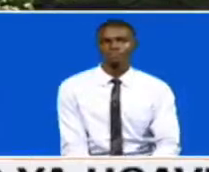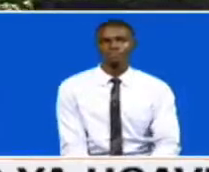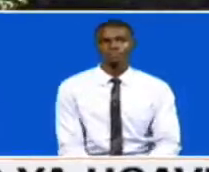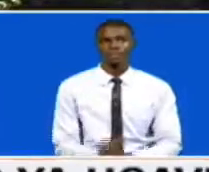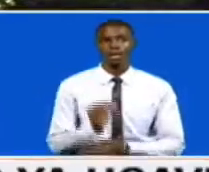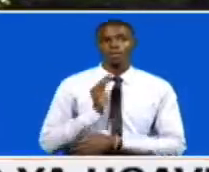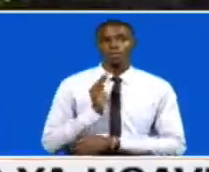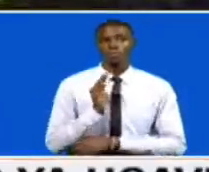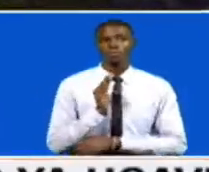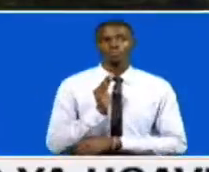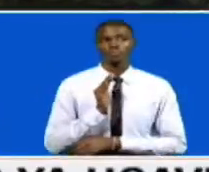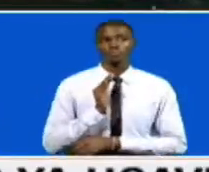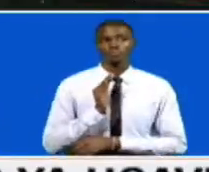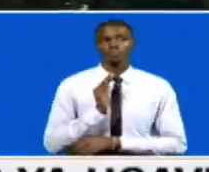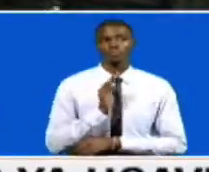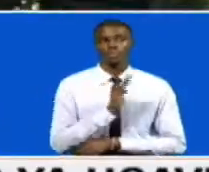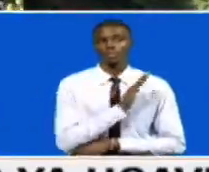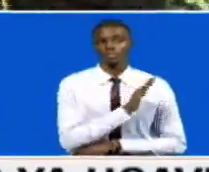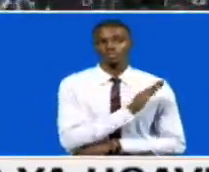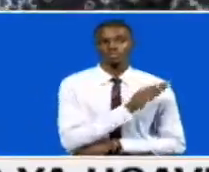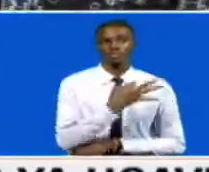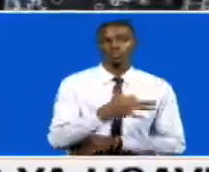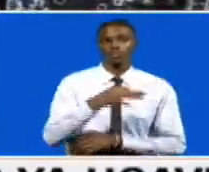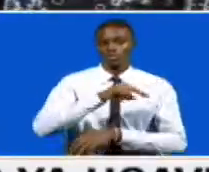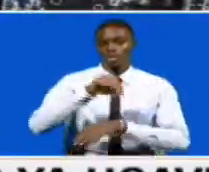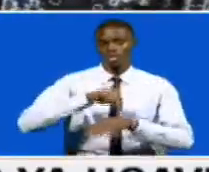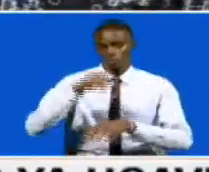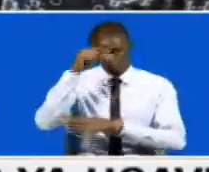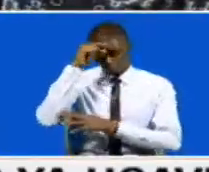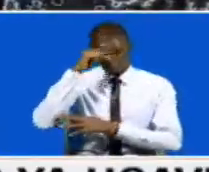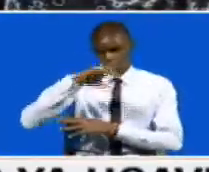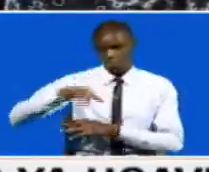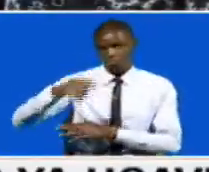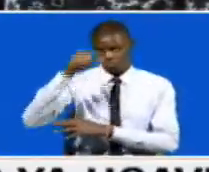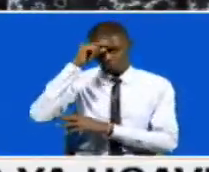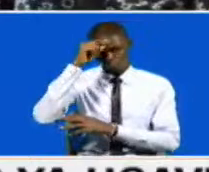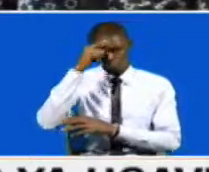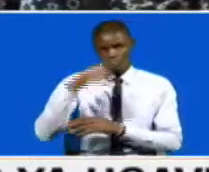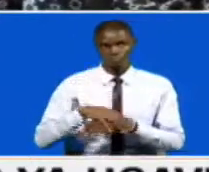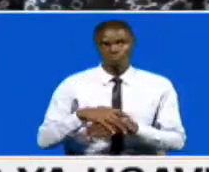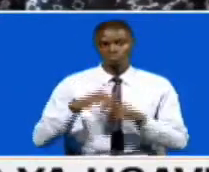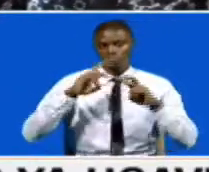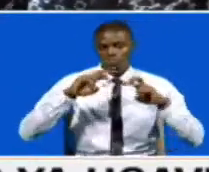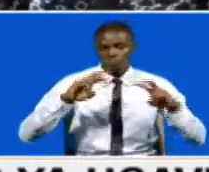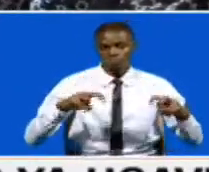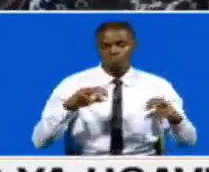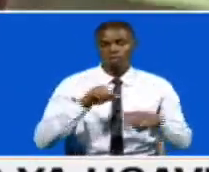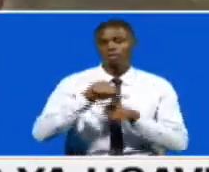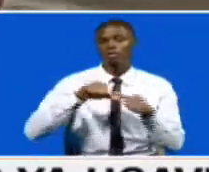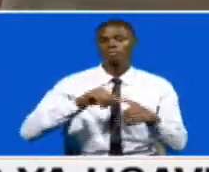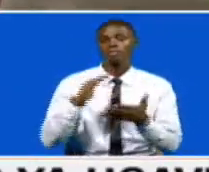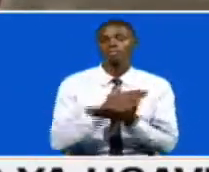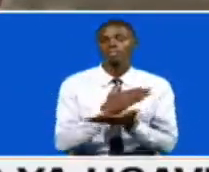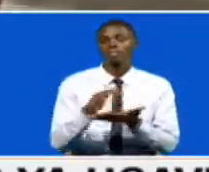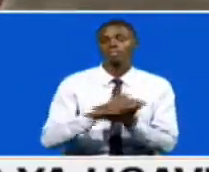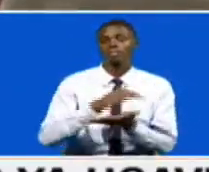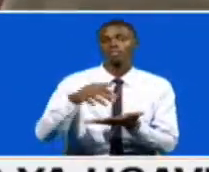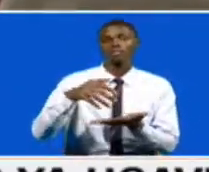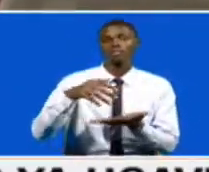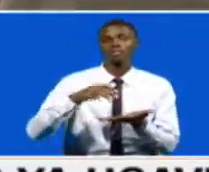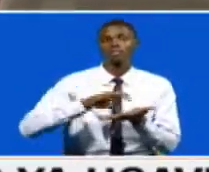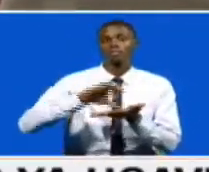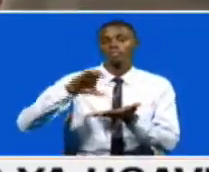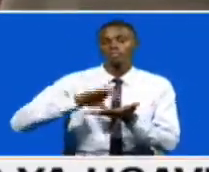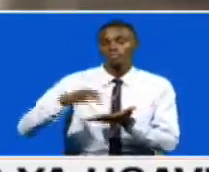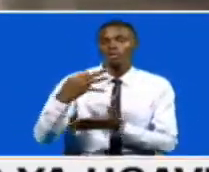Baraza la magavana na serikali kuu wamefanya vikao vya kulitafutia ufumbuzi swala la ugavi wa mapato kwa kaunti. Naibu Rais